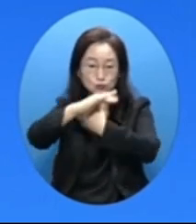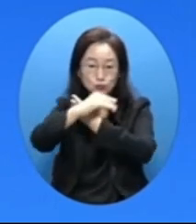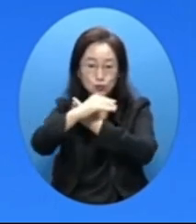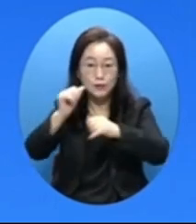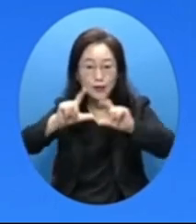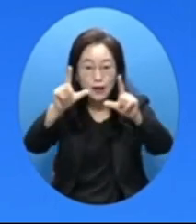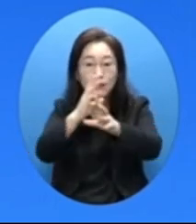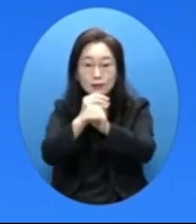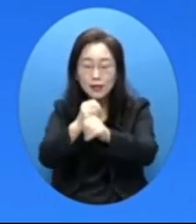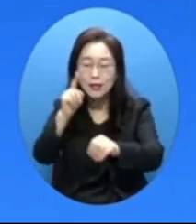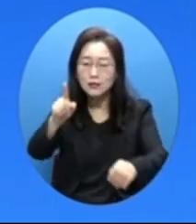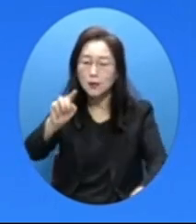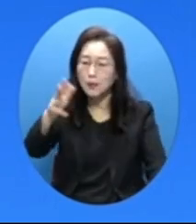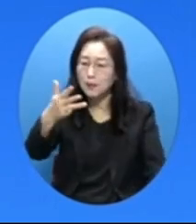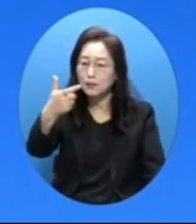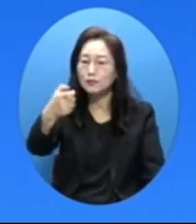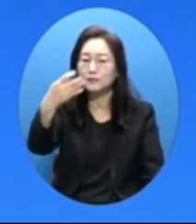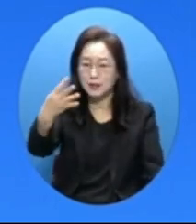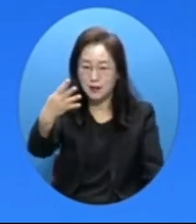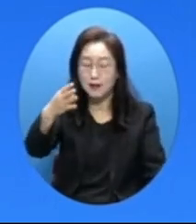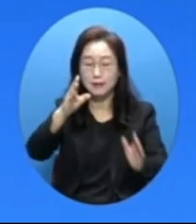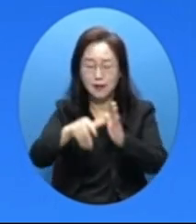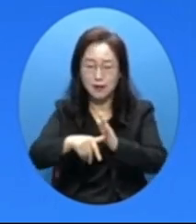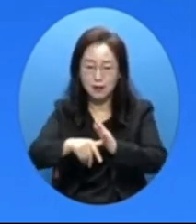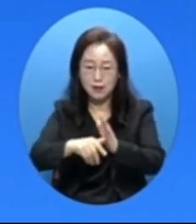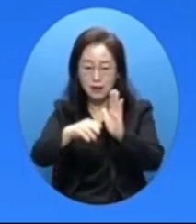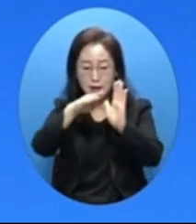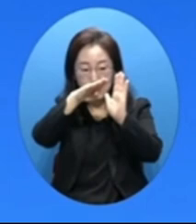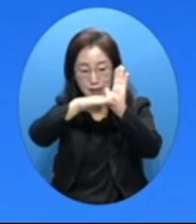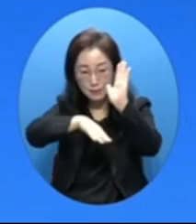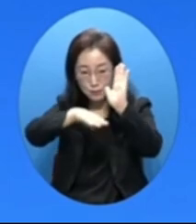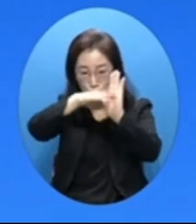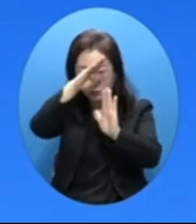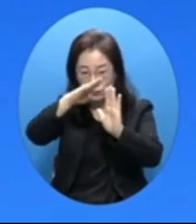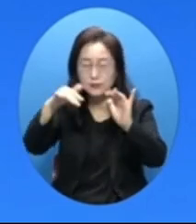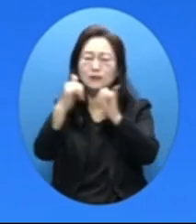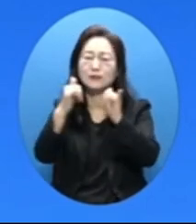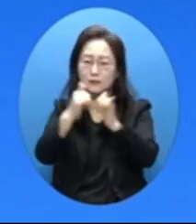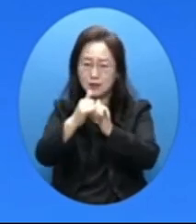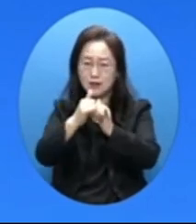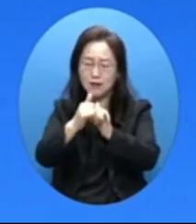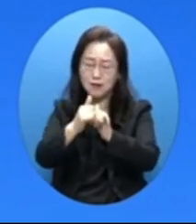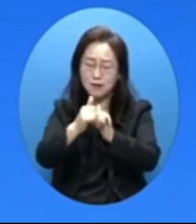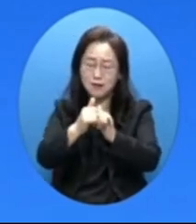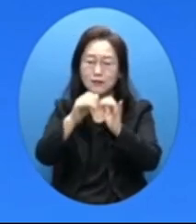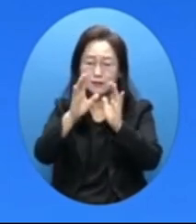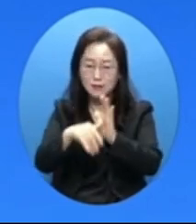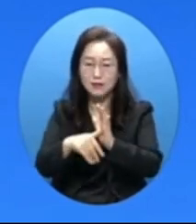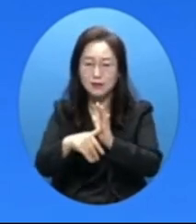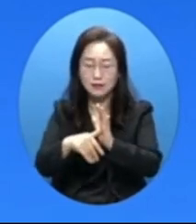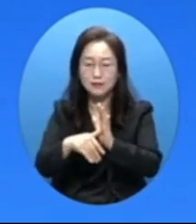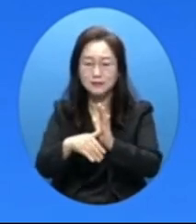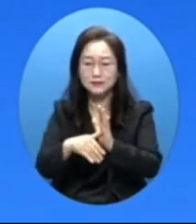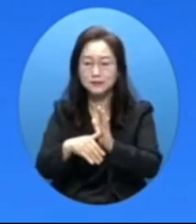1864년 남북전쟁이 참 미국에서 그